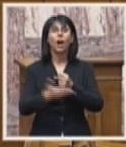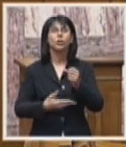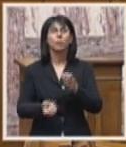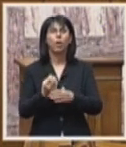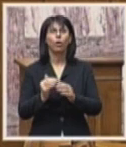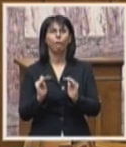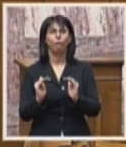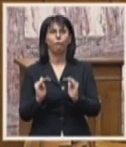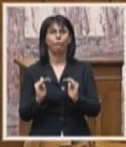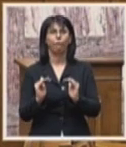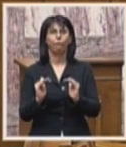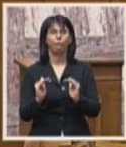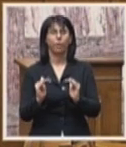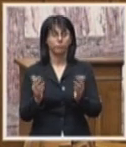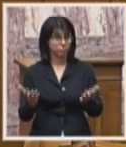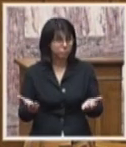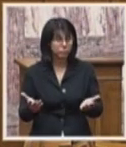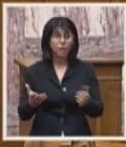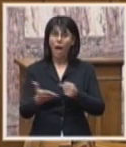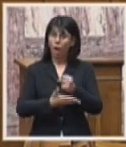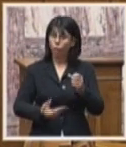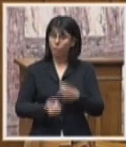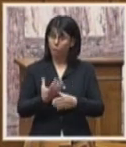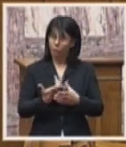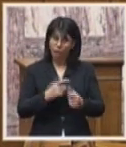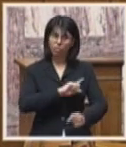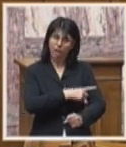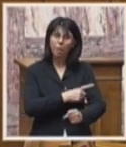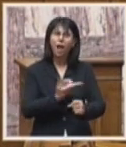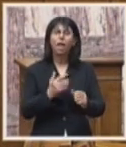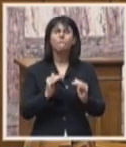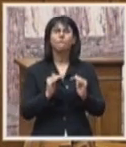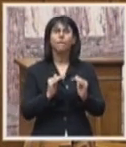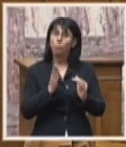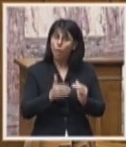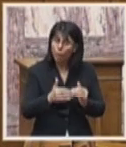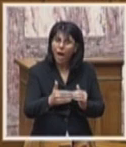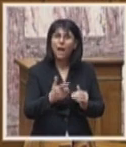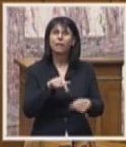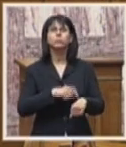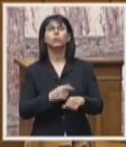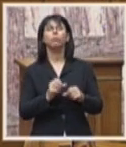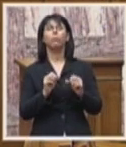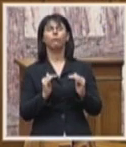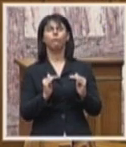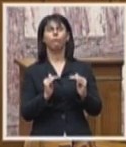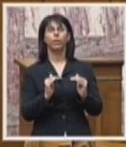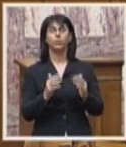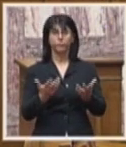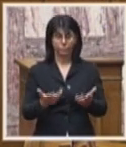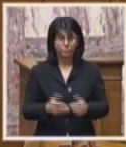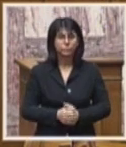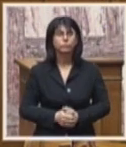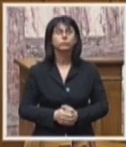παραγωγή, ένας τομέας δυναμικός κατά τα άλλα, εν δυνάμει δυναμικός, ένα μεγάλο μέρος